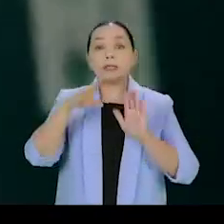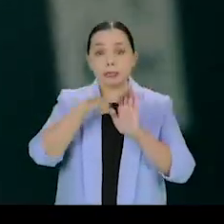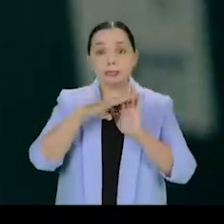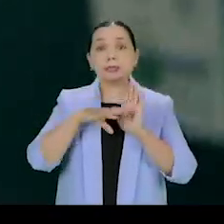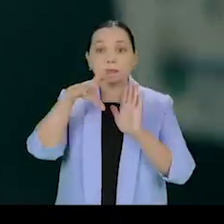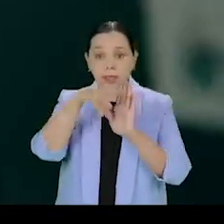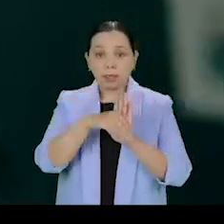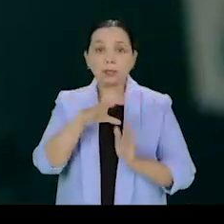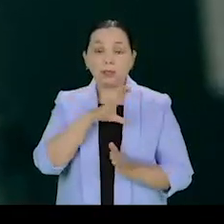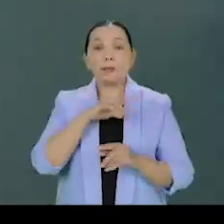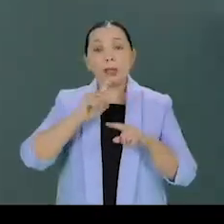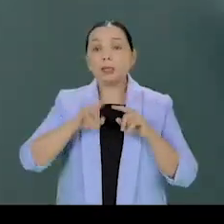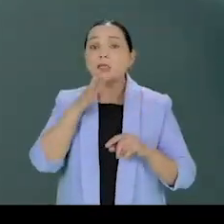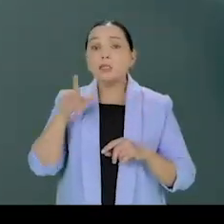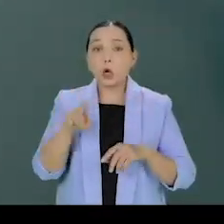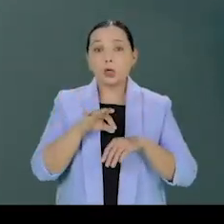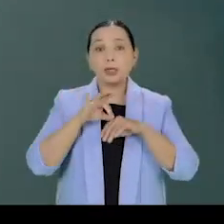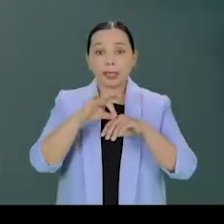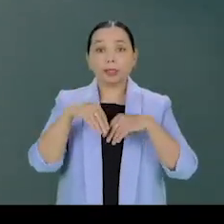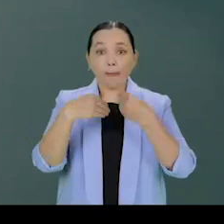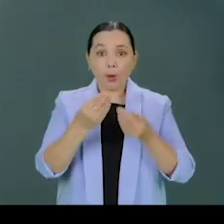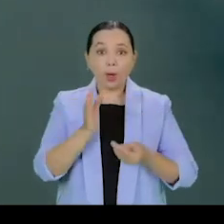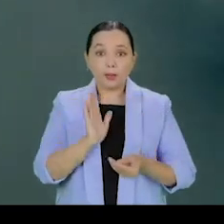kiritdim. Tez orada yetib boradi.